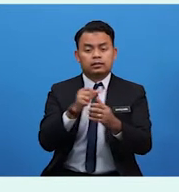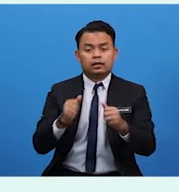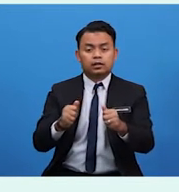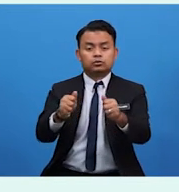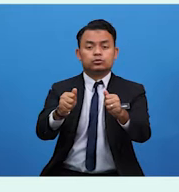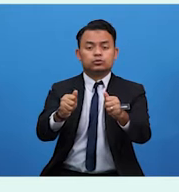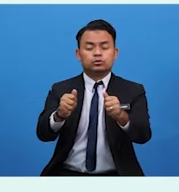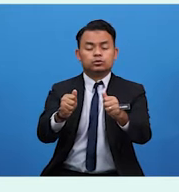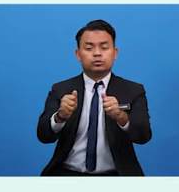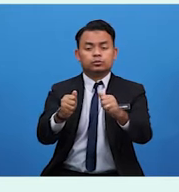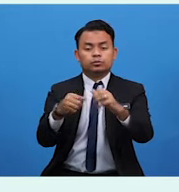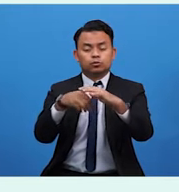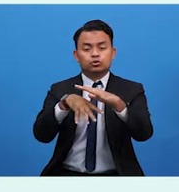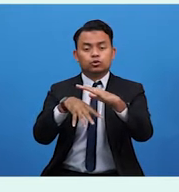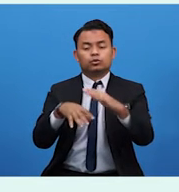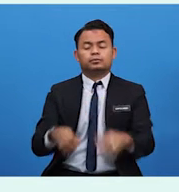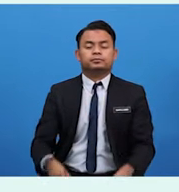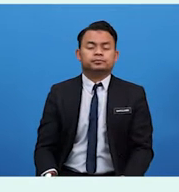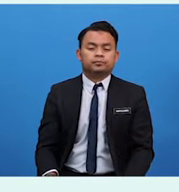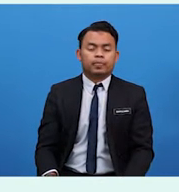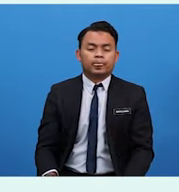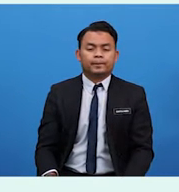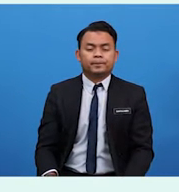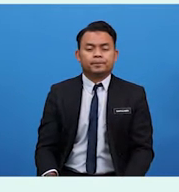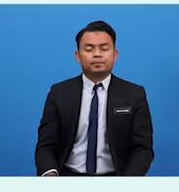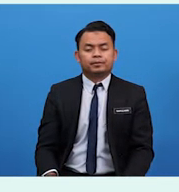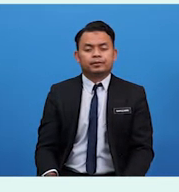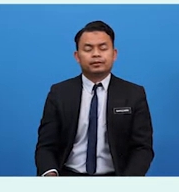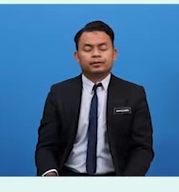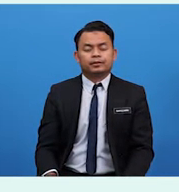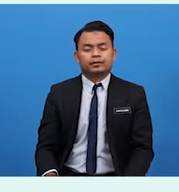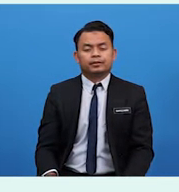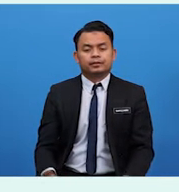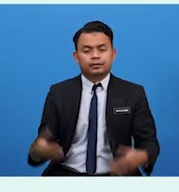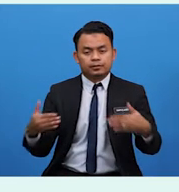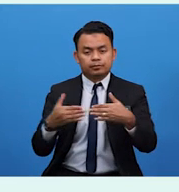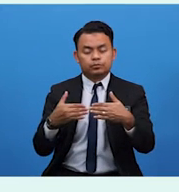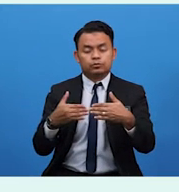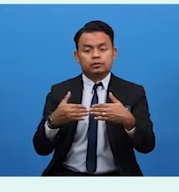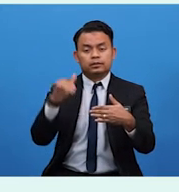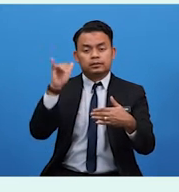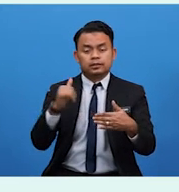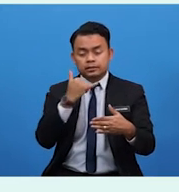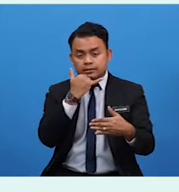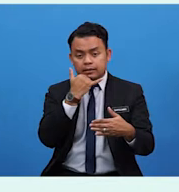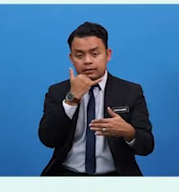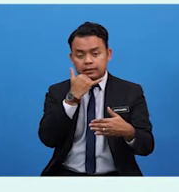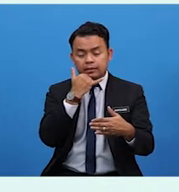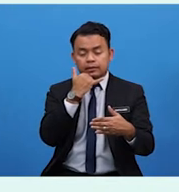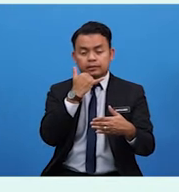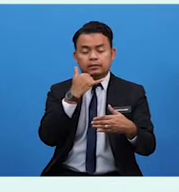Litar salah keputupan ialah sambungan yang tersalah pasang pada litar elektrik.